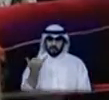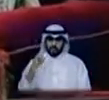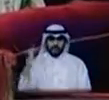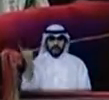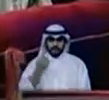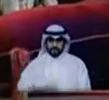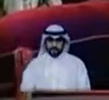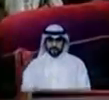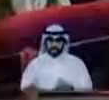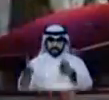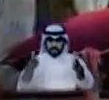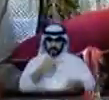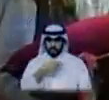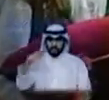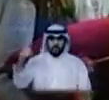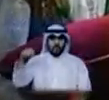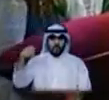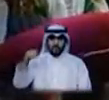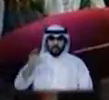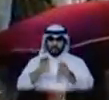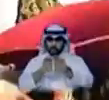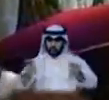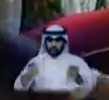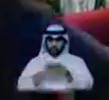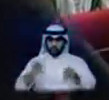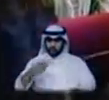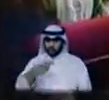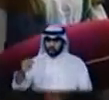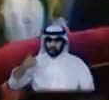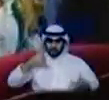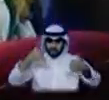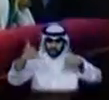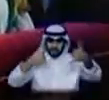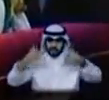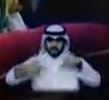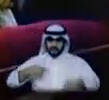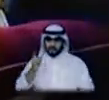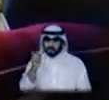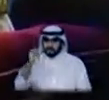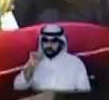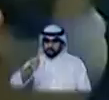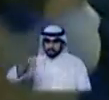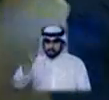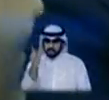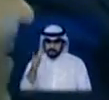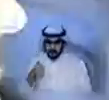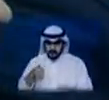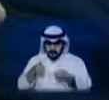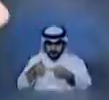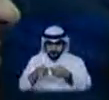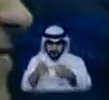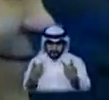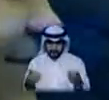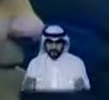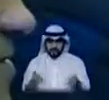وزير تكنولوجيات الاتصال والاقتصاد الرقمي في تونس نعمان الفهري لدى افتتاحه المعرض جولته بزيارة الجناح